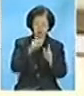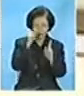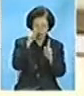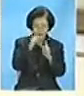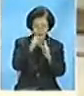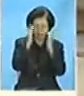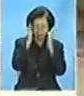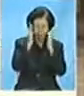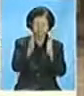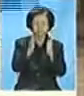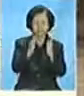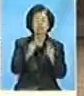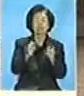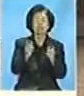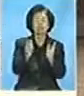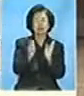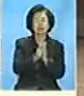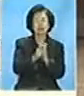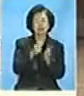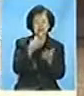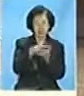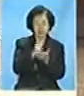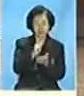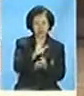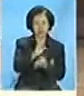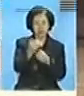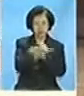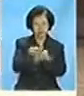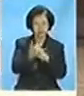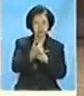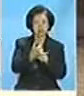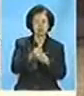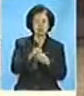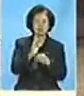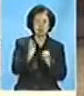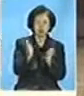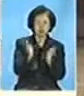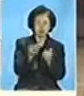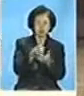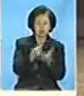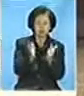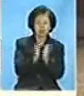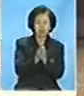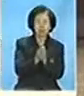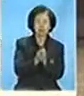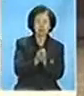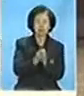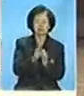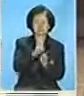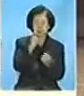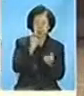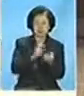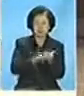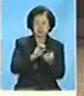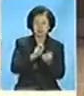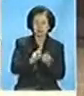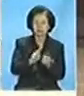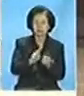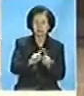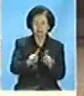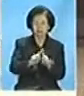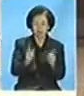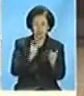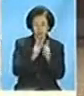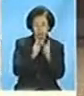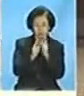ใจโดยยึดหลักผลประโยชน์ของประเทศชาติโดยยึดหลักของส่วนรวมเอาเหตุและเอาผลมาคุยกันนะครับแล้วก็